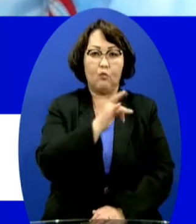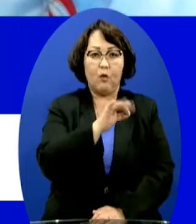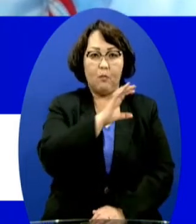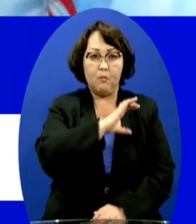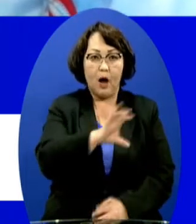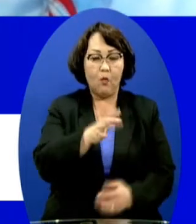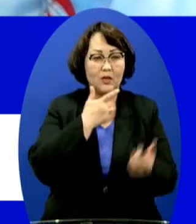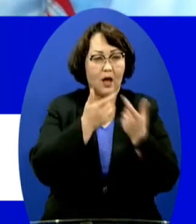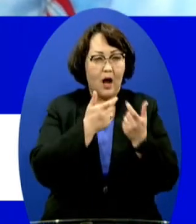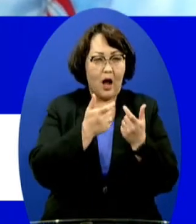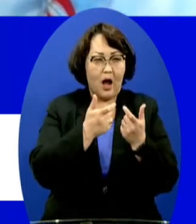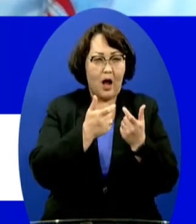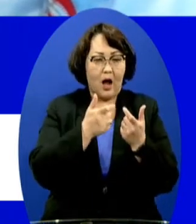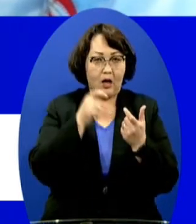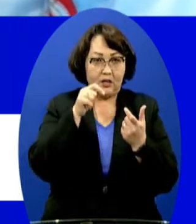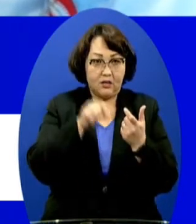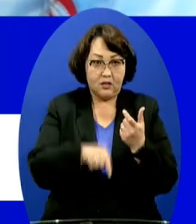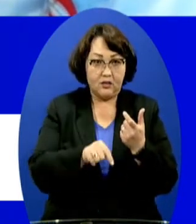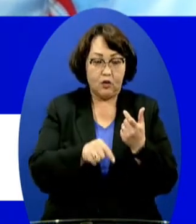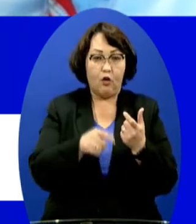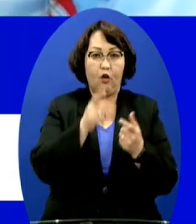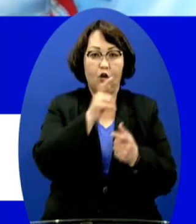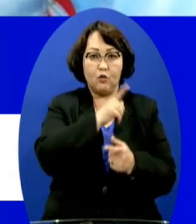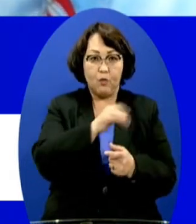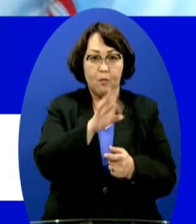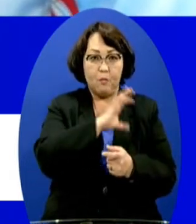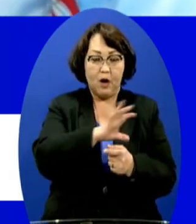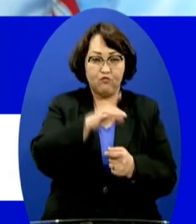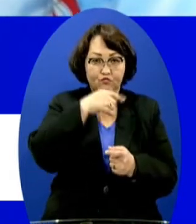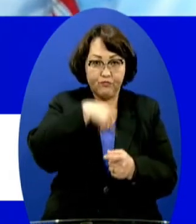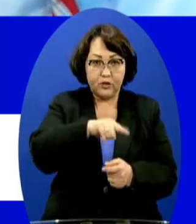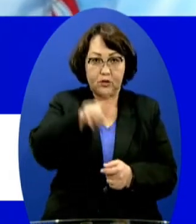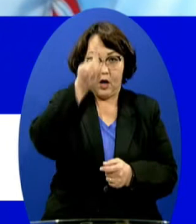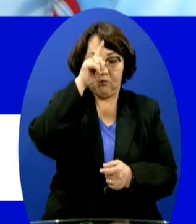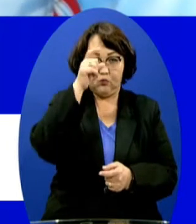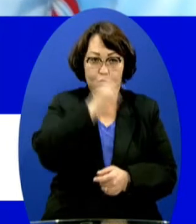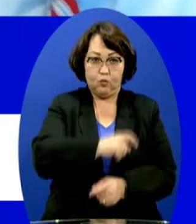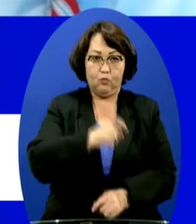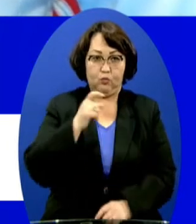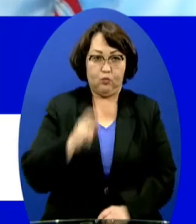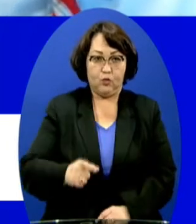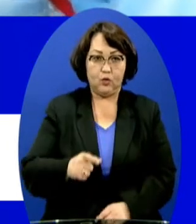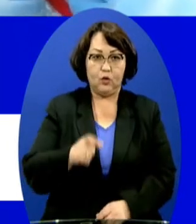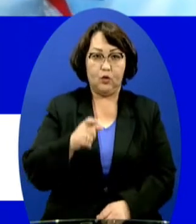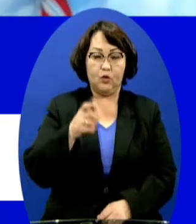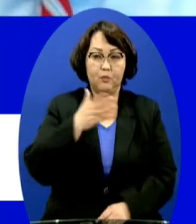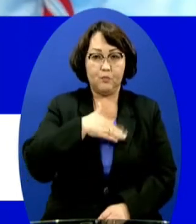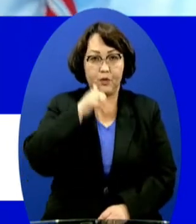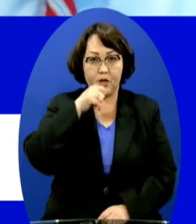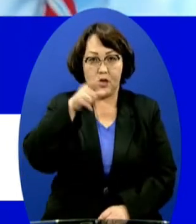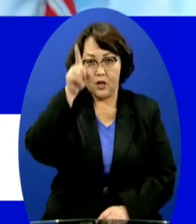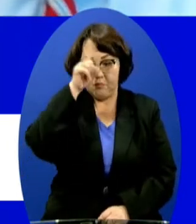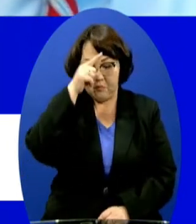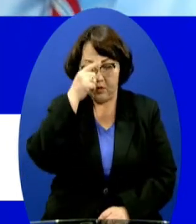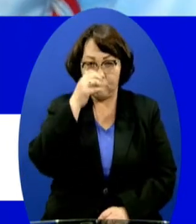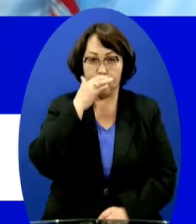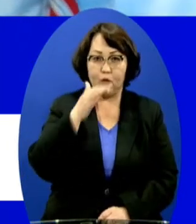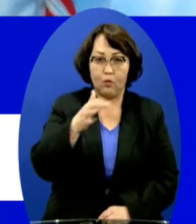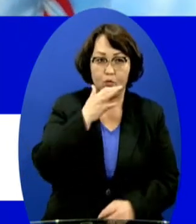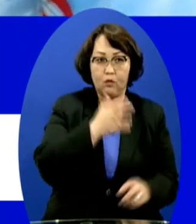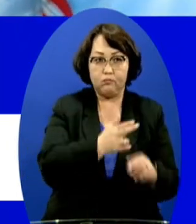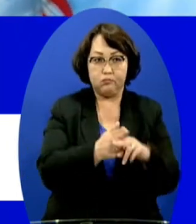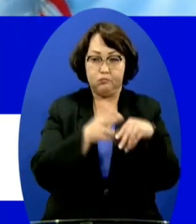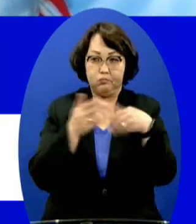ярилцсны хүчинд энэ холбооны эмчнэр маань бол хүмүүст за эрүүл мэндийн зөвлөгөө өгөхөөс гадна бас